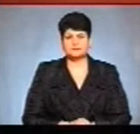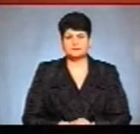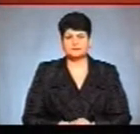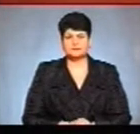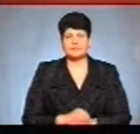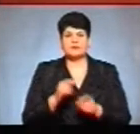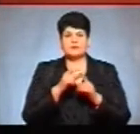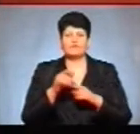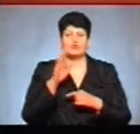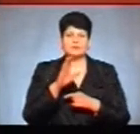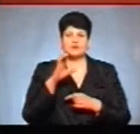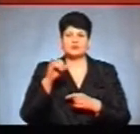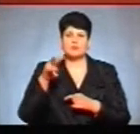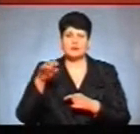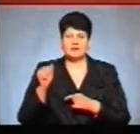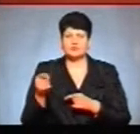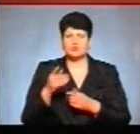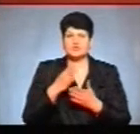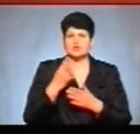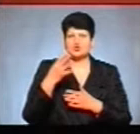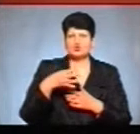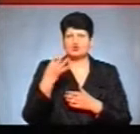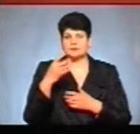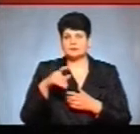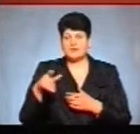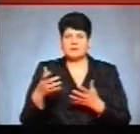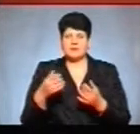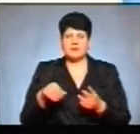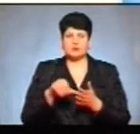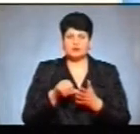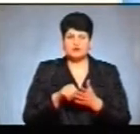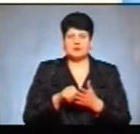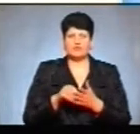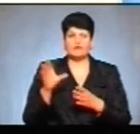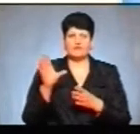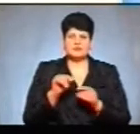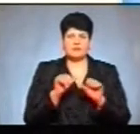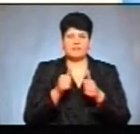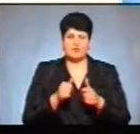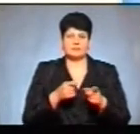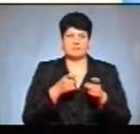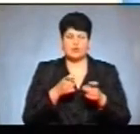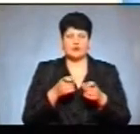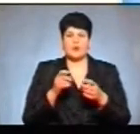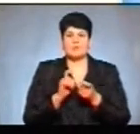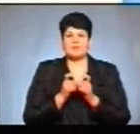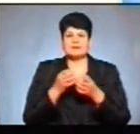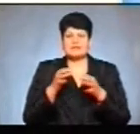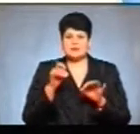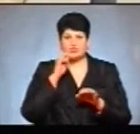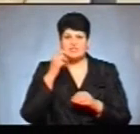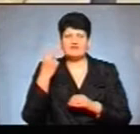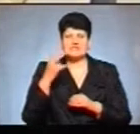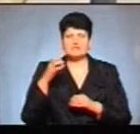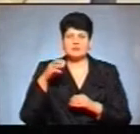За словами Володимира Соломи, у Тернополі є 44 особи, які брали участь у всіх формах збройної боротьби за незалежність України у 20